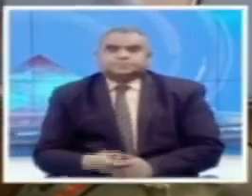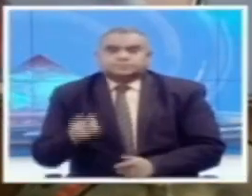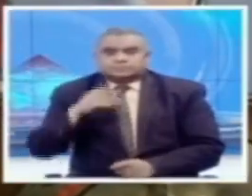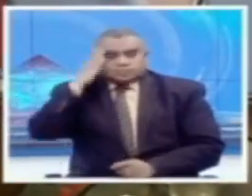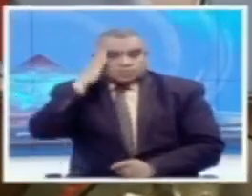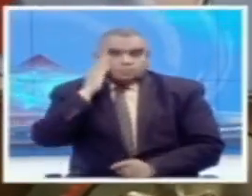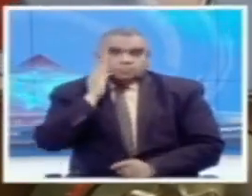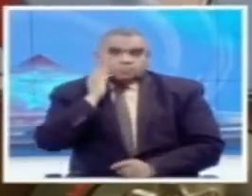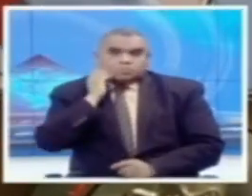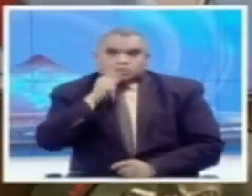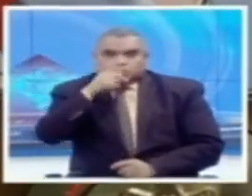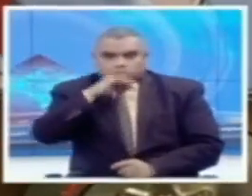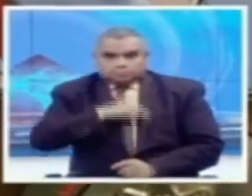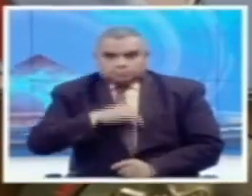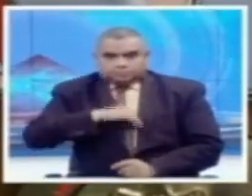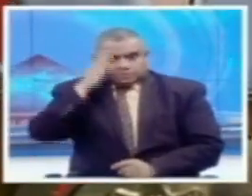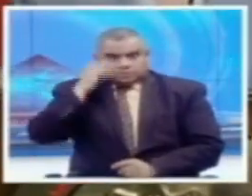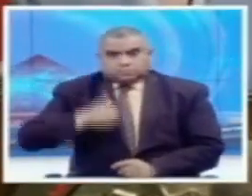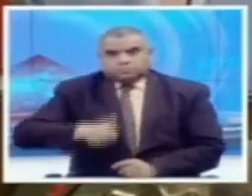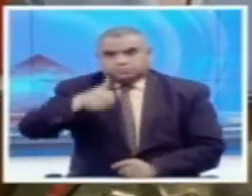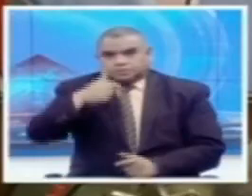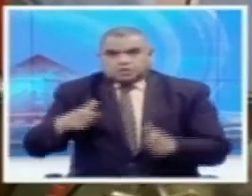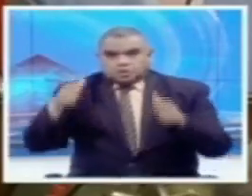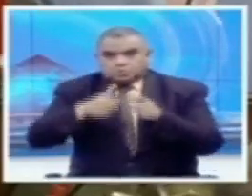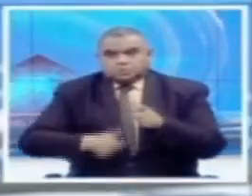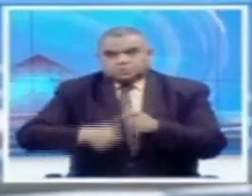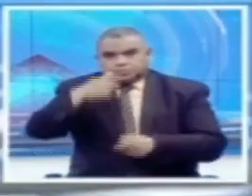ونحن نتطلع لنجاح هذا المؤتمر.